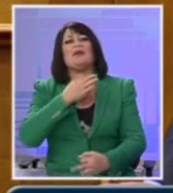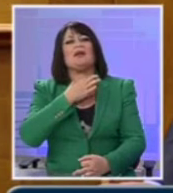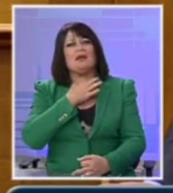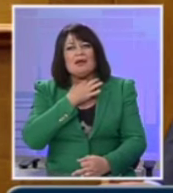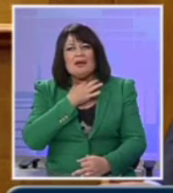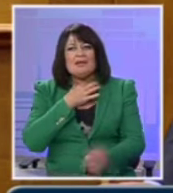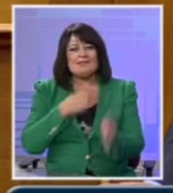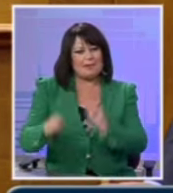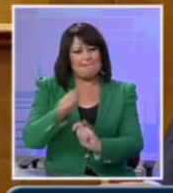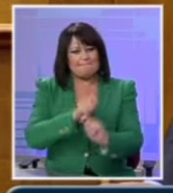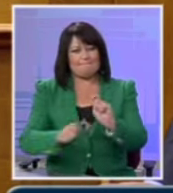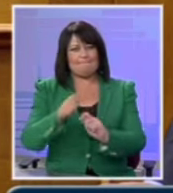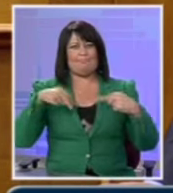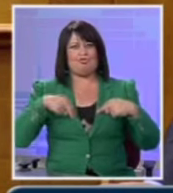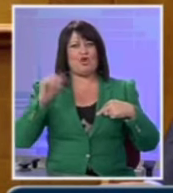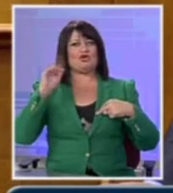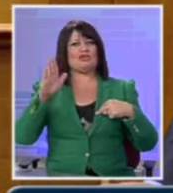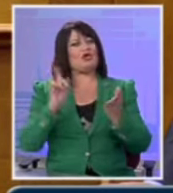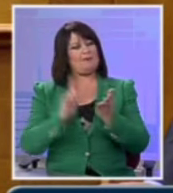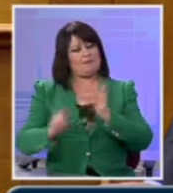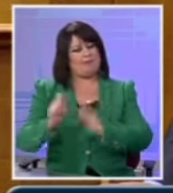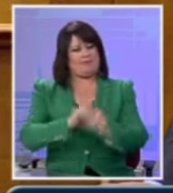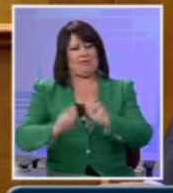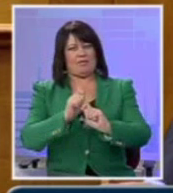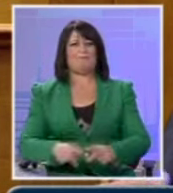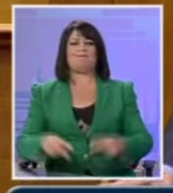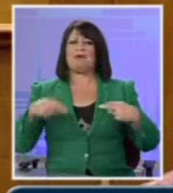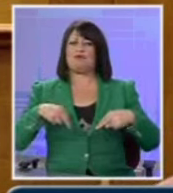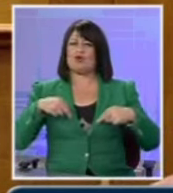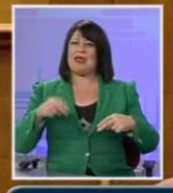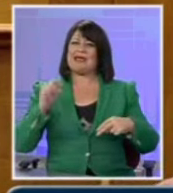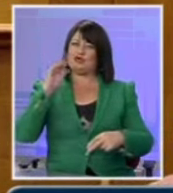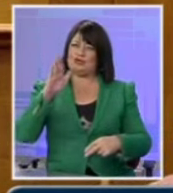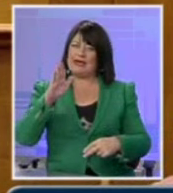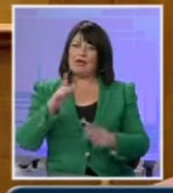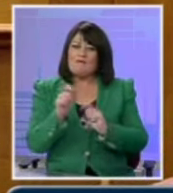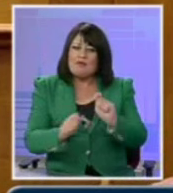μια ανασυγκρότηση στο Υπουργείο Εξωτερικών. Στο Υπουργείο Εξωτερικών